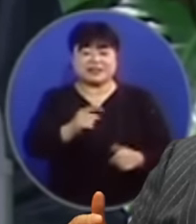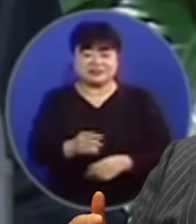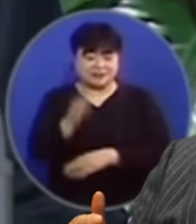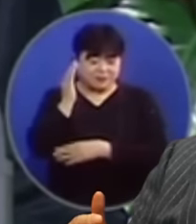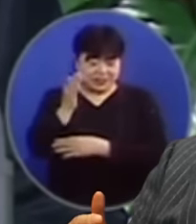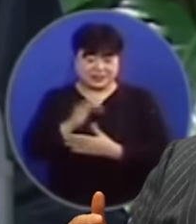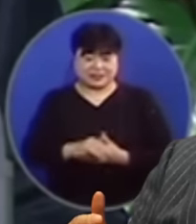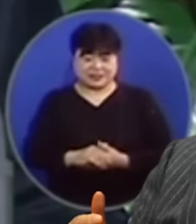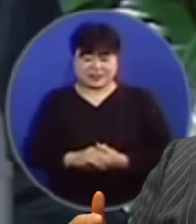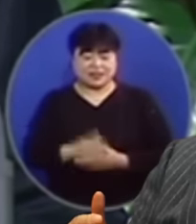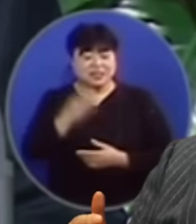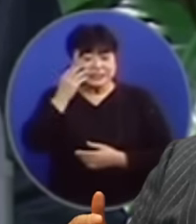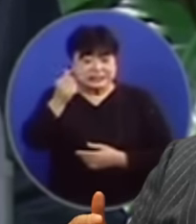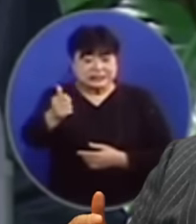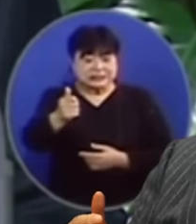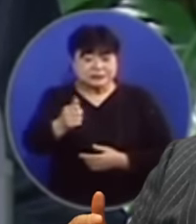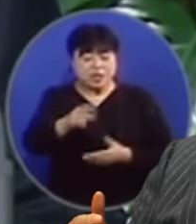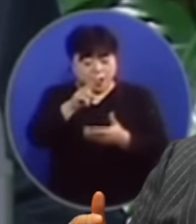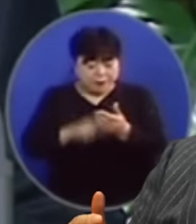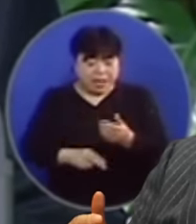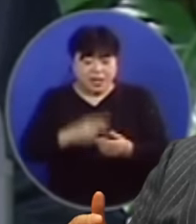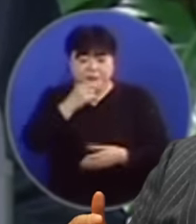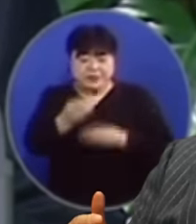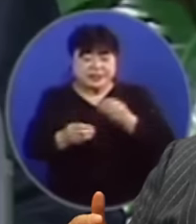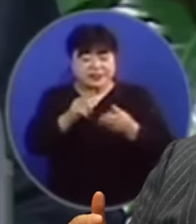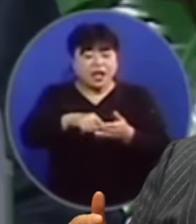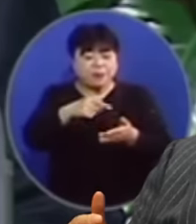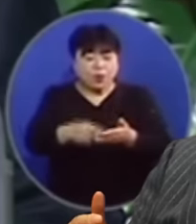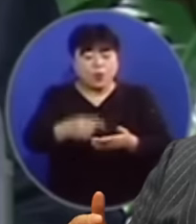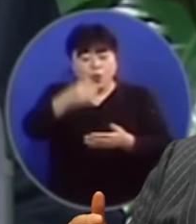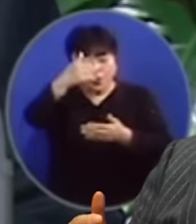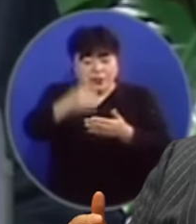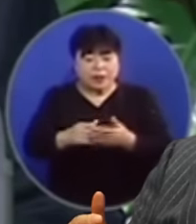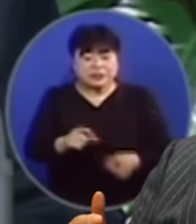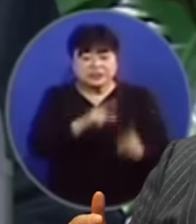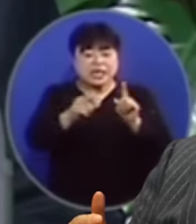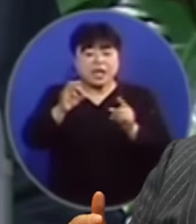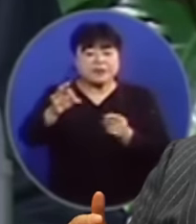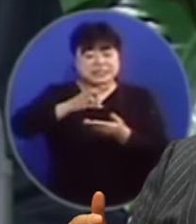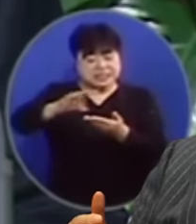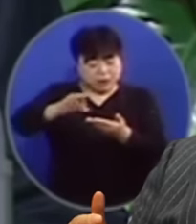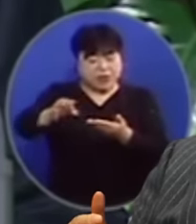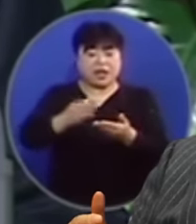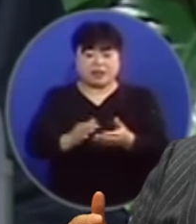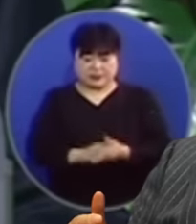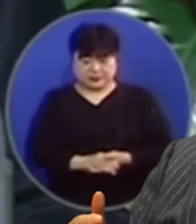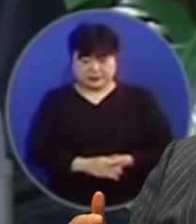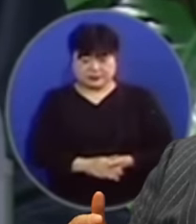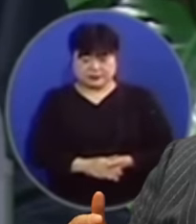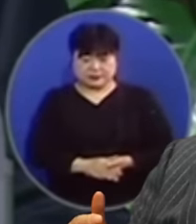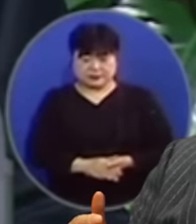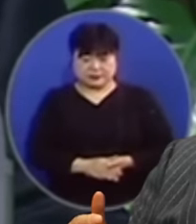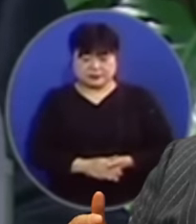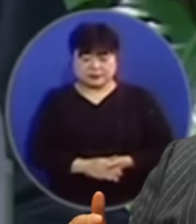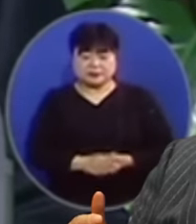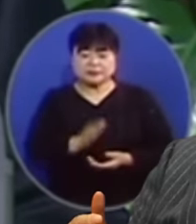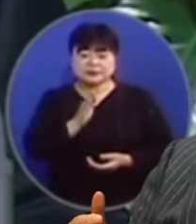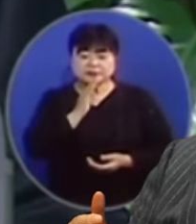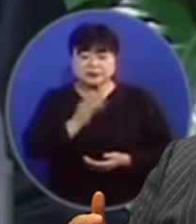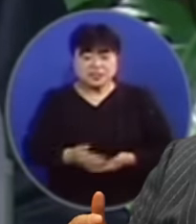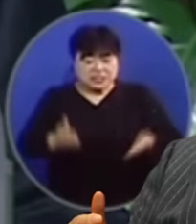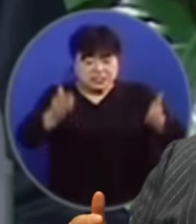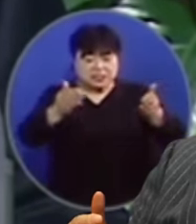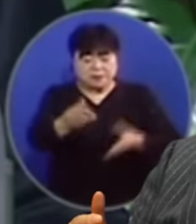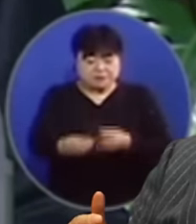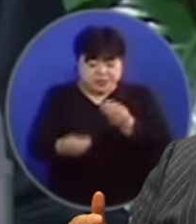하니까 그 기름을 팔아서 빚을 갚고 나머지는 생활비로 쓰라. 거기에 여러분 보십시오.